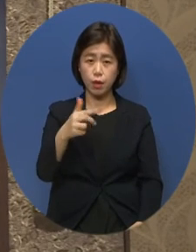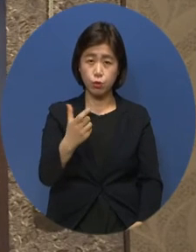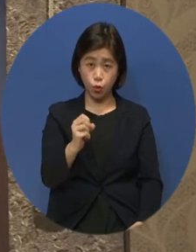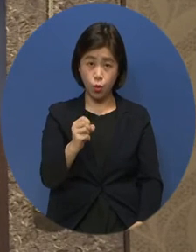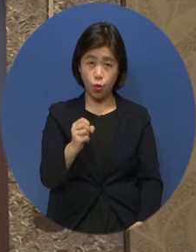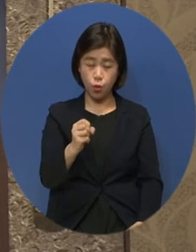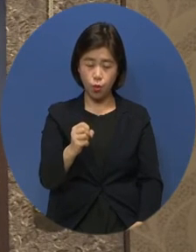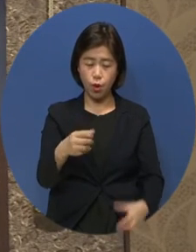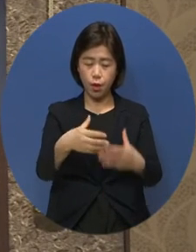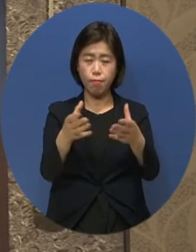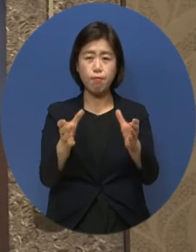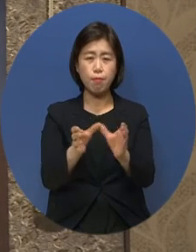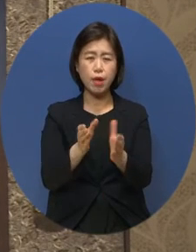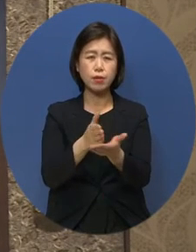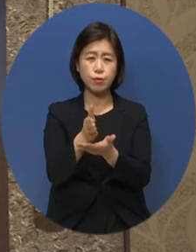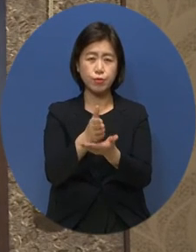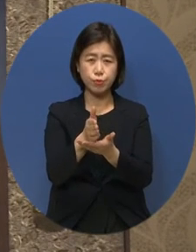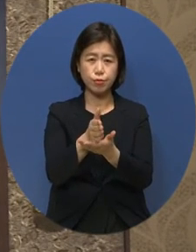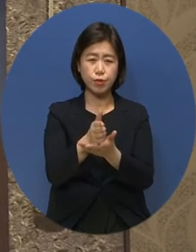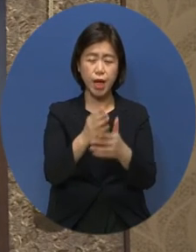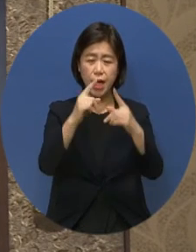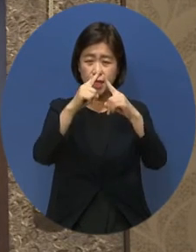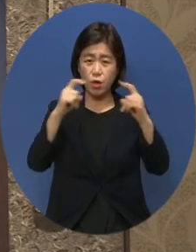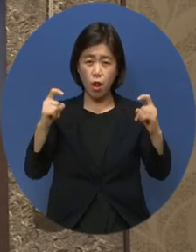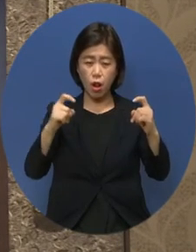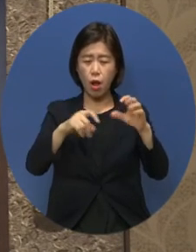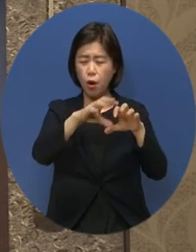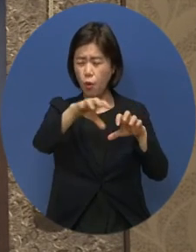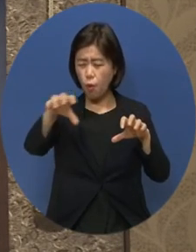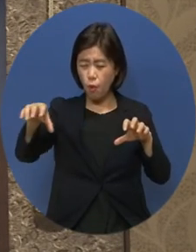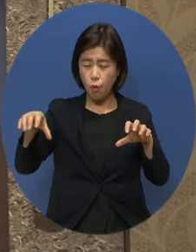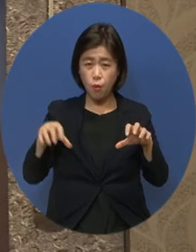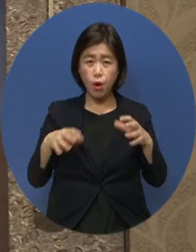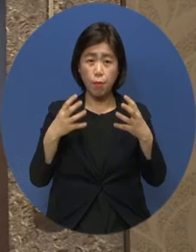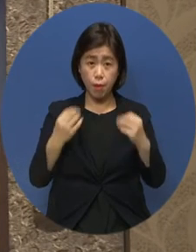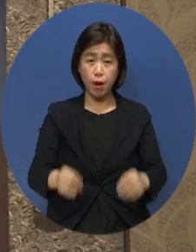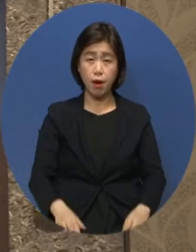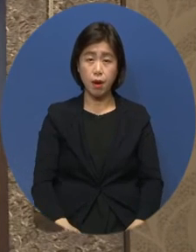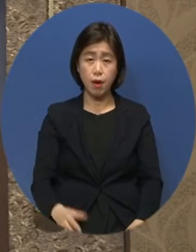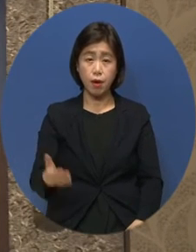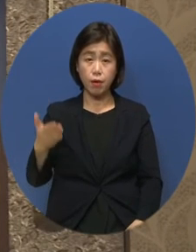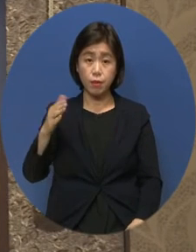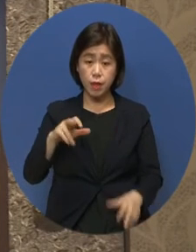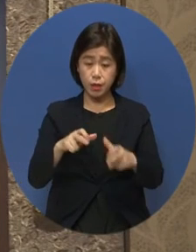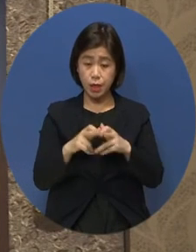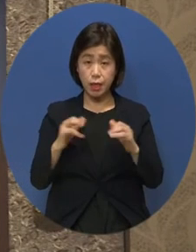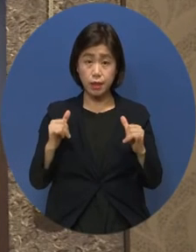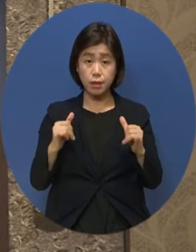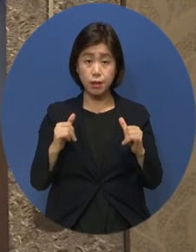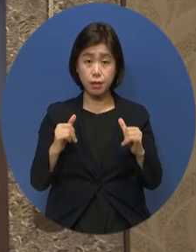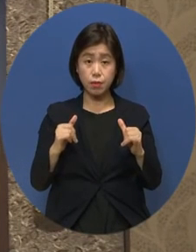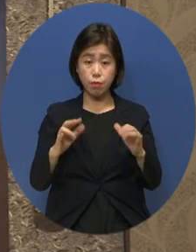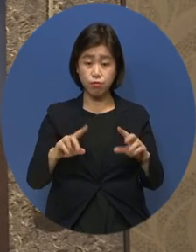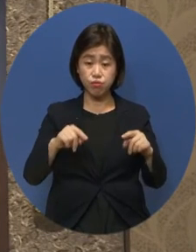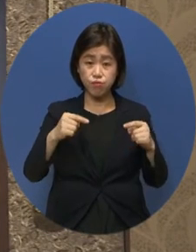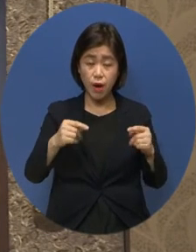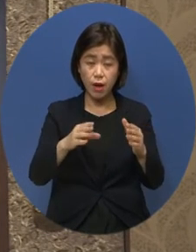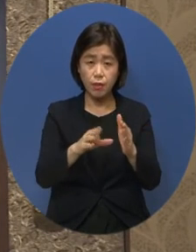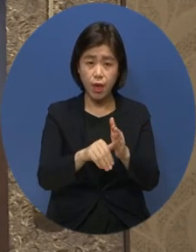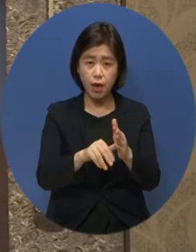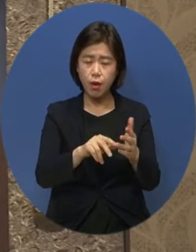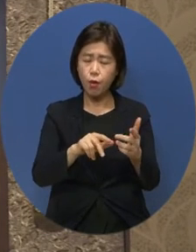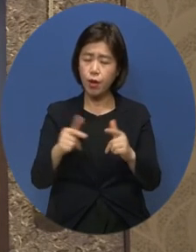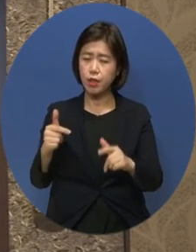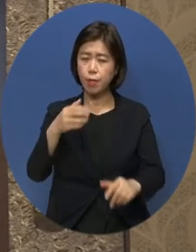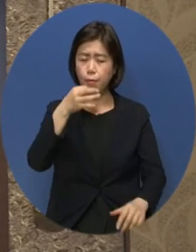사찰의 우리 장애인들이 섞은 하기에는 왠지 문턱이 너무 좀 높았다는 얘기를 제가 굉장히 많이